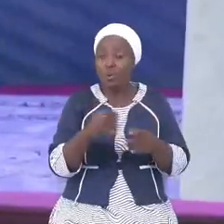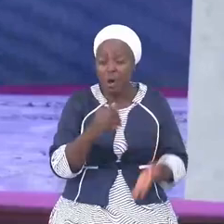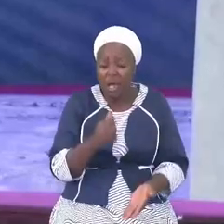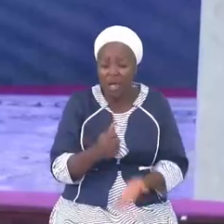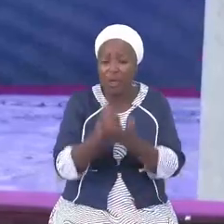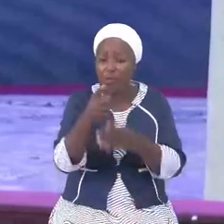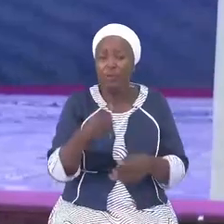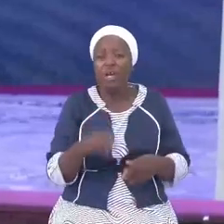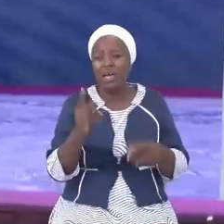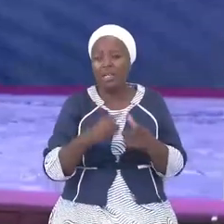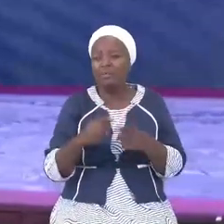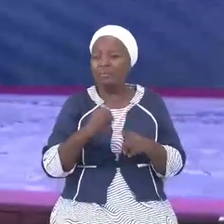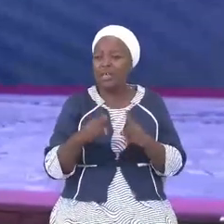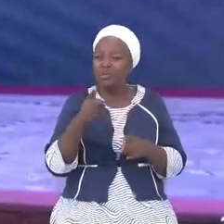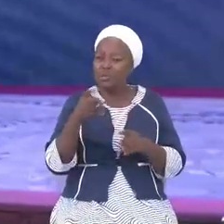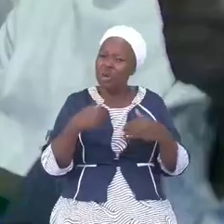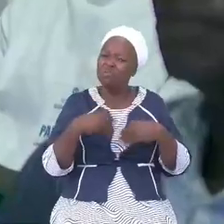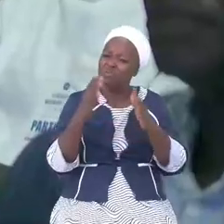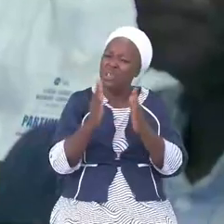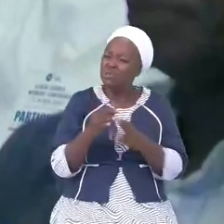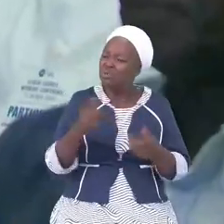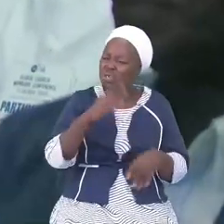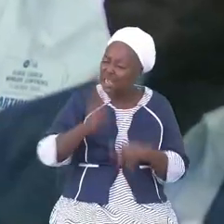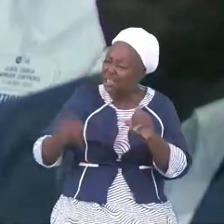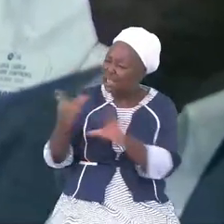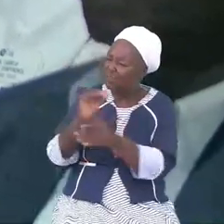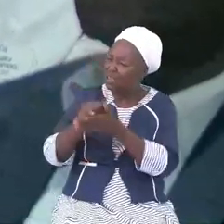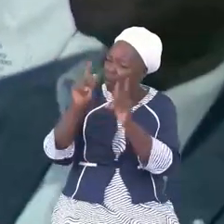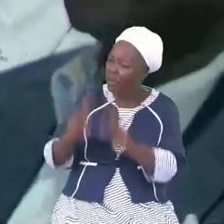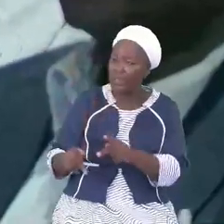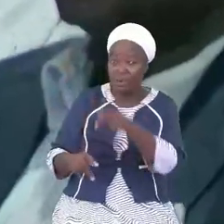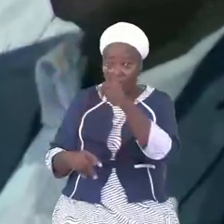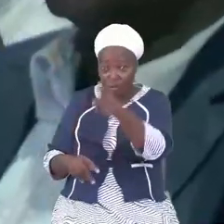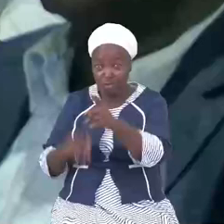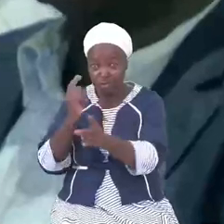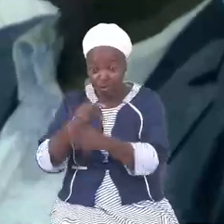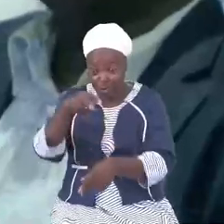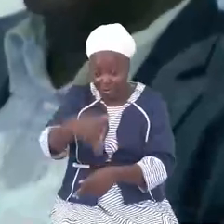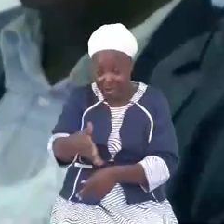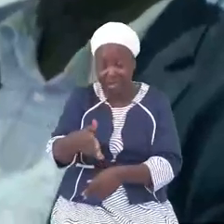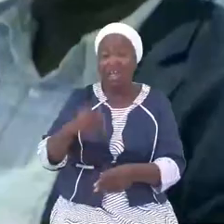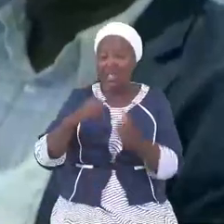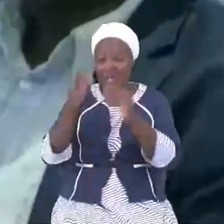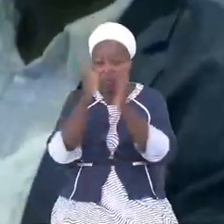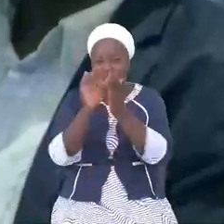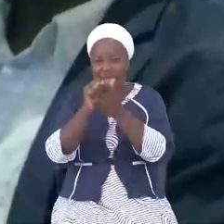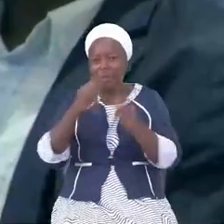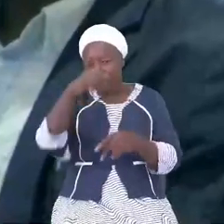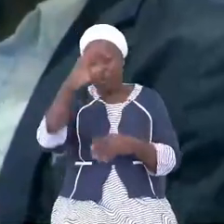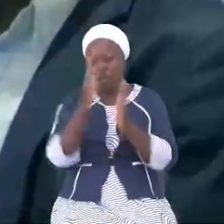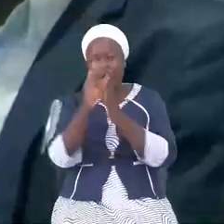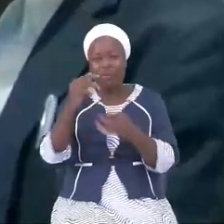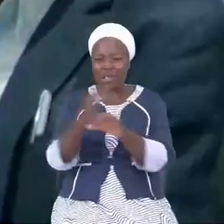chose. Vous n'arrivez pas à aller vers lui. Votre prière va l'atteindre. Nos prières ce